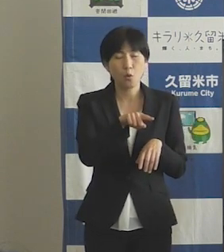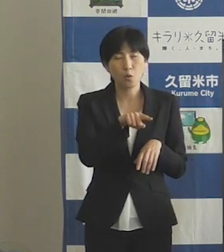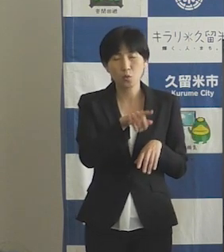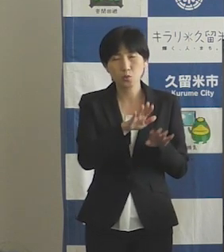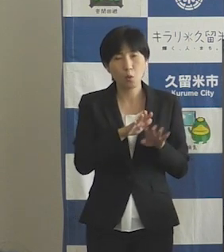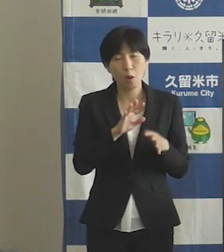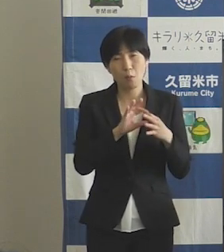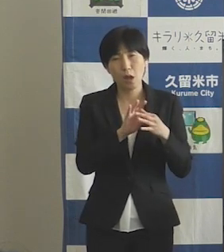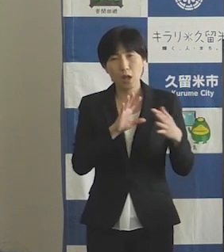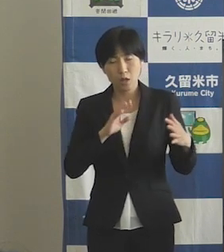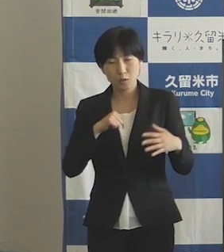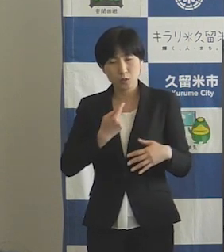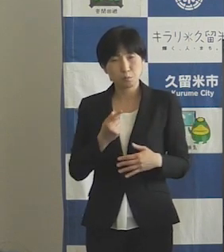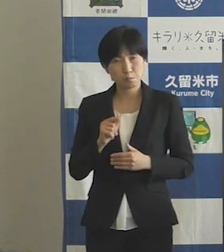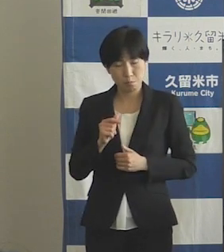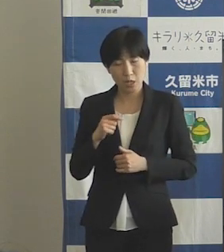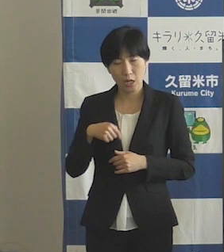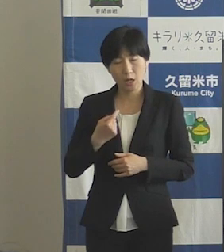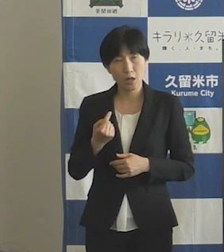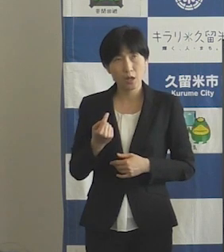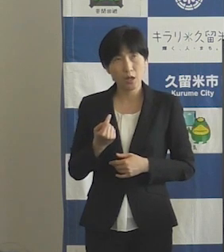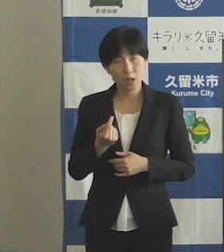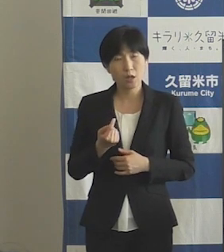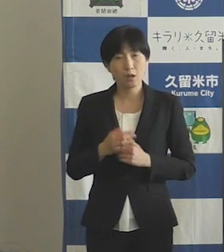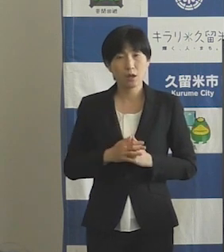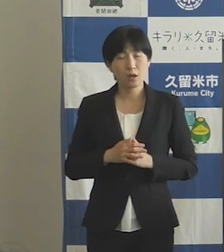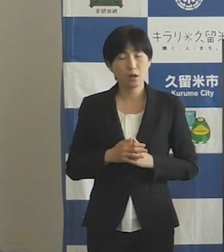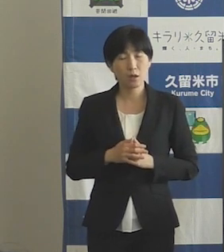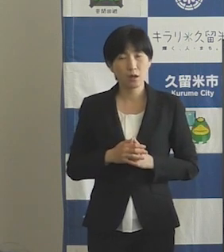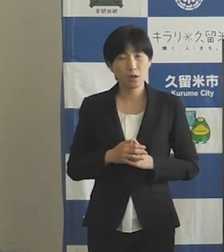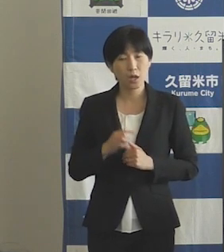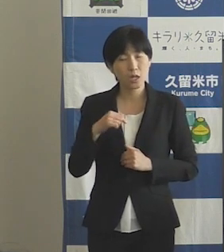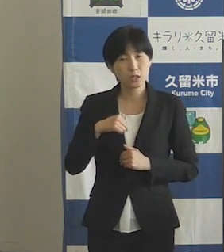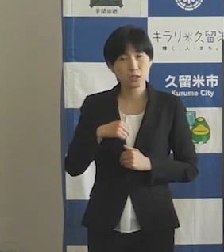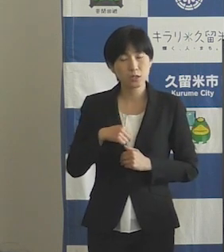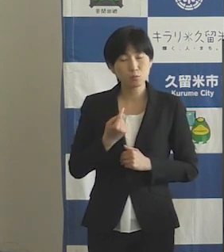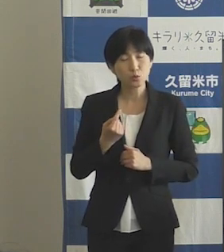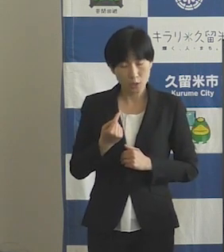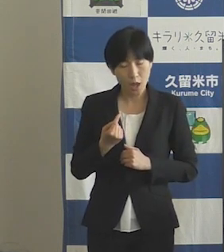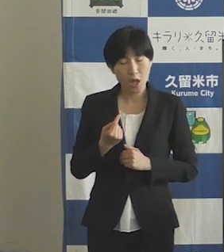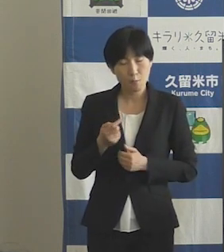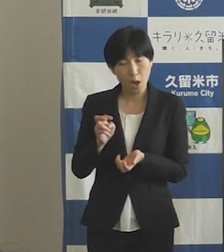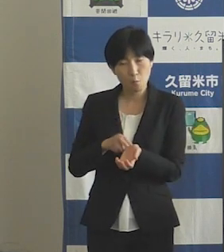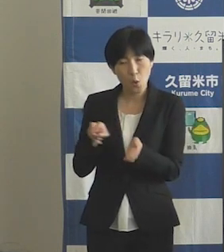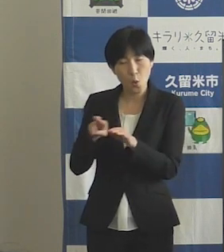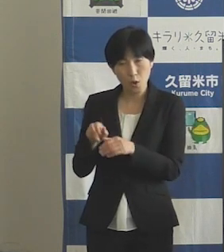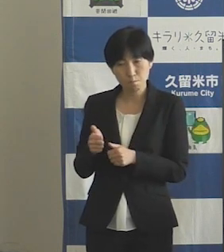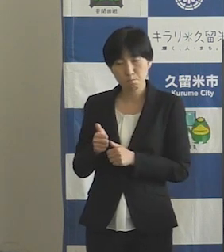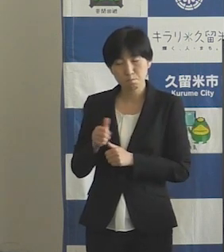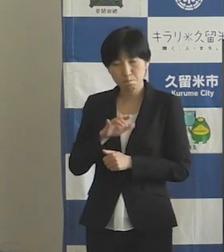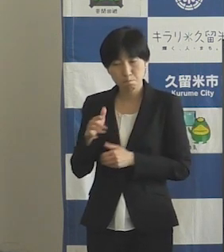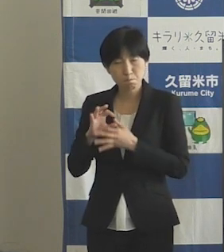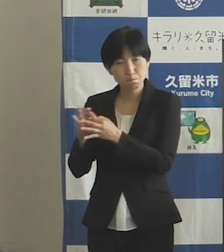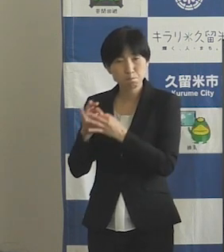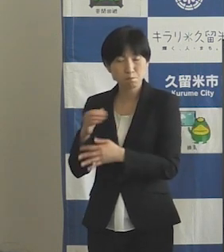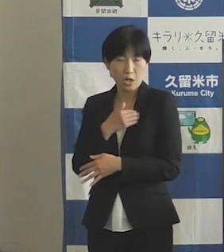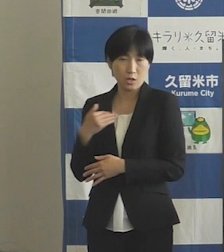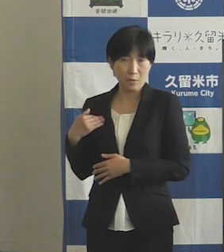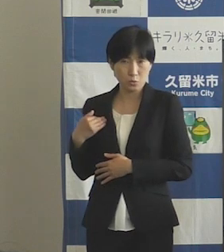ですが、受診の、受けることがなく受診の可能が、でき